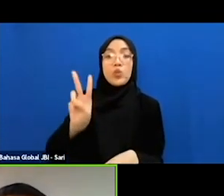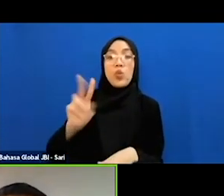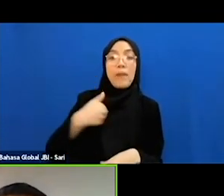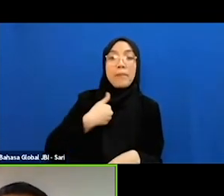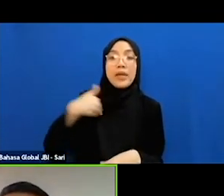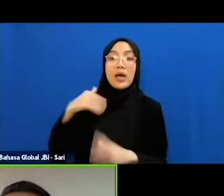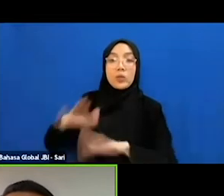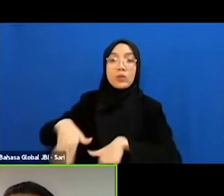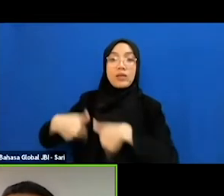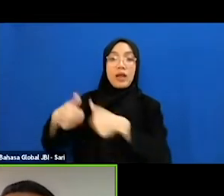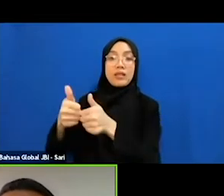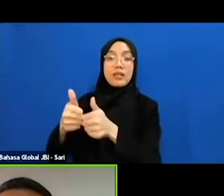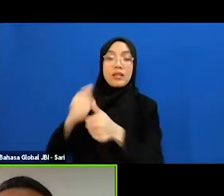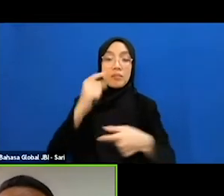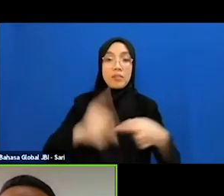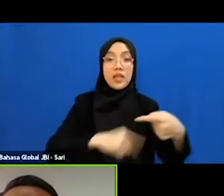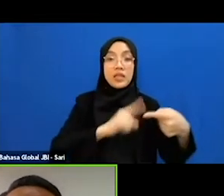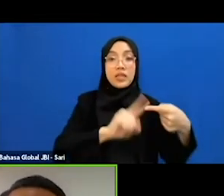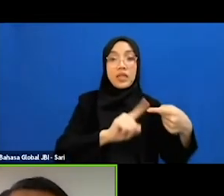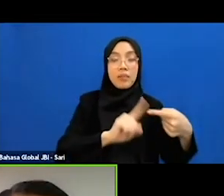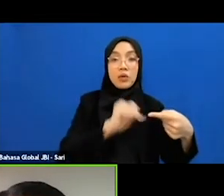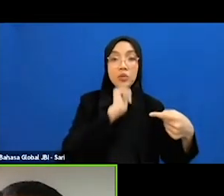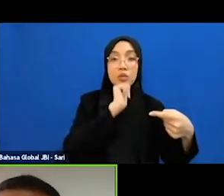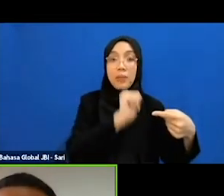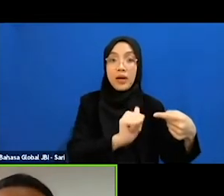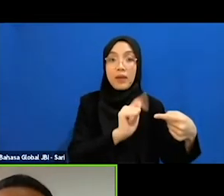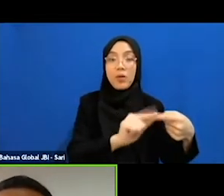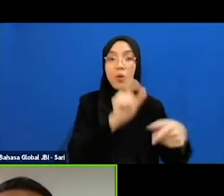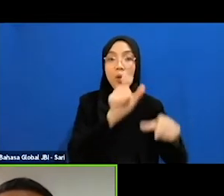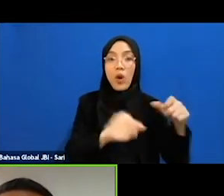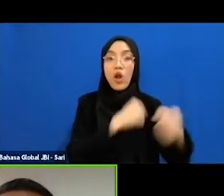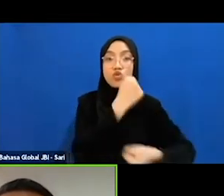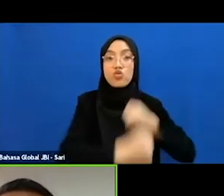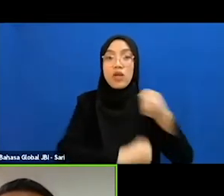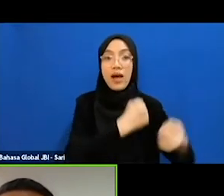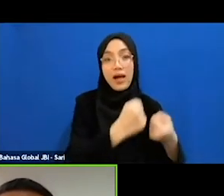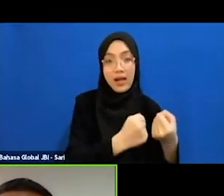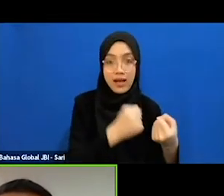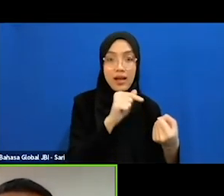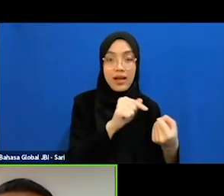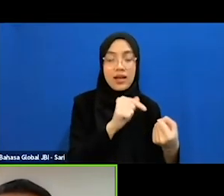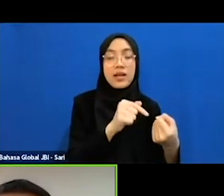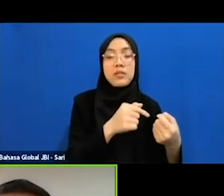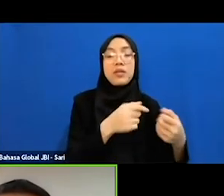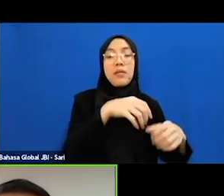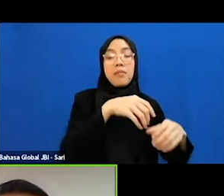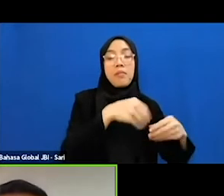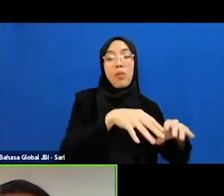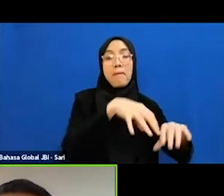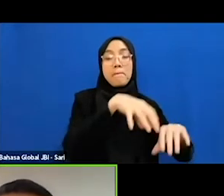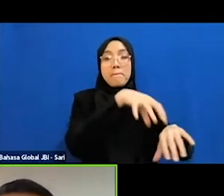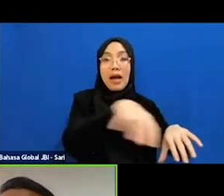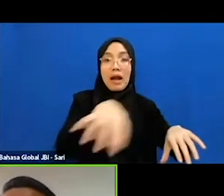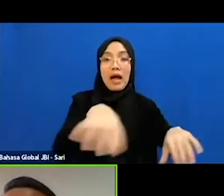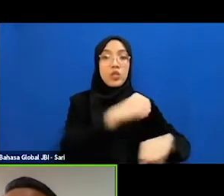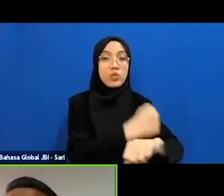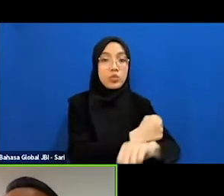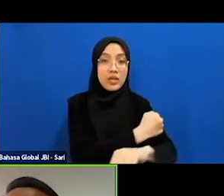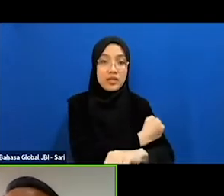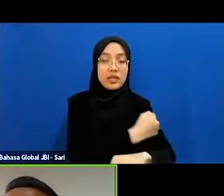menghasilkan itu Sabtu adalah V4 usaha sendiri baik barang maupun jasa jadi dia tidak